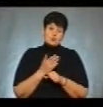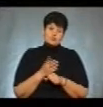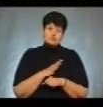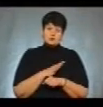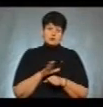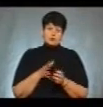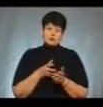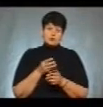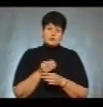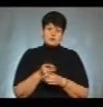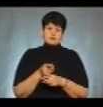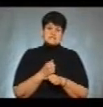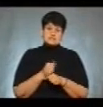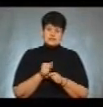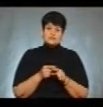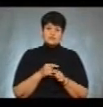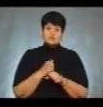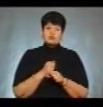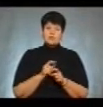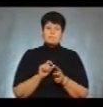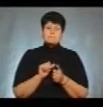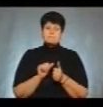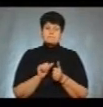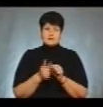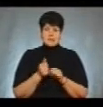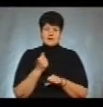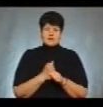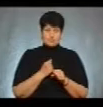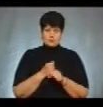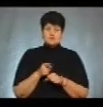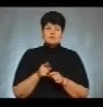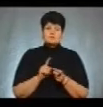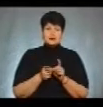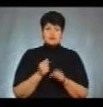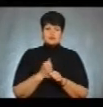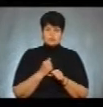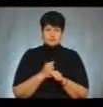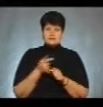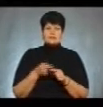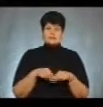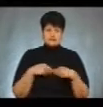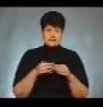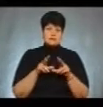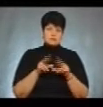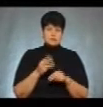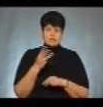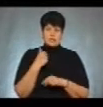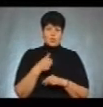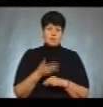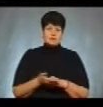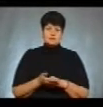було проплачено, ми їх заставили цю роботу переробити, вони її переробили і дали гарантію 3 роки. Так що, я